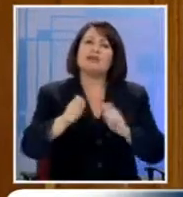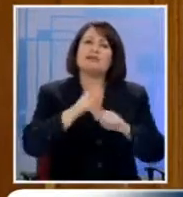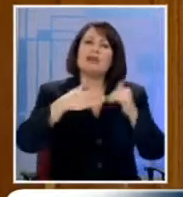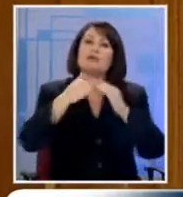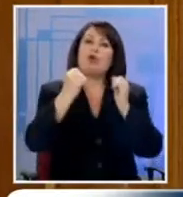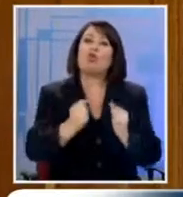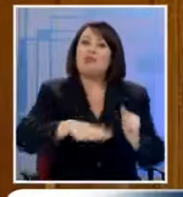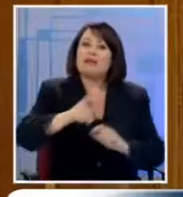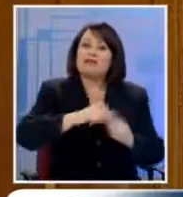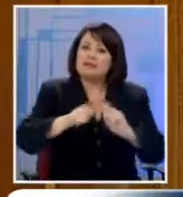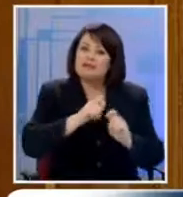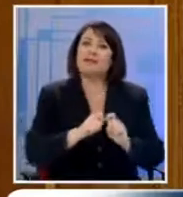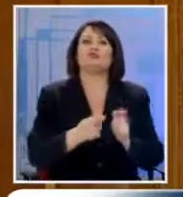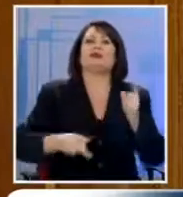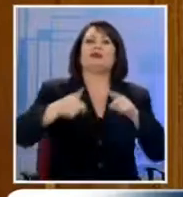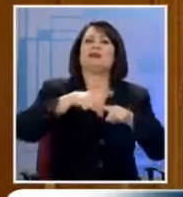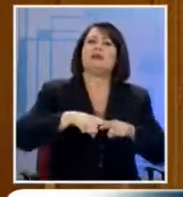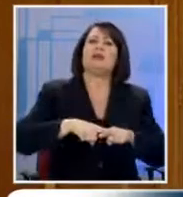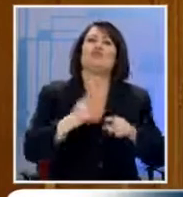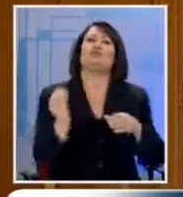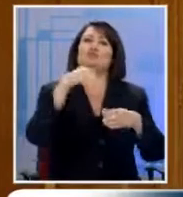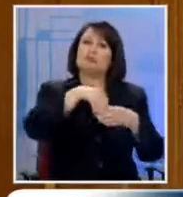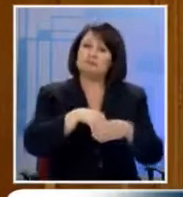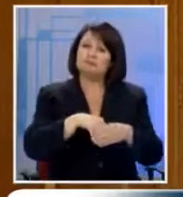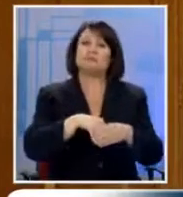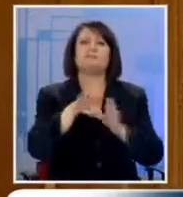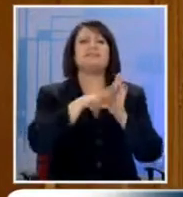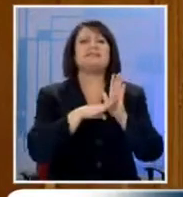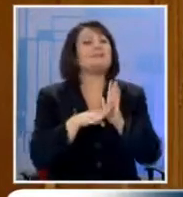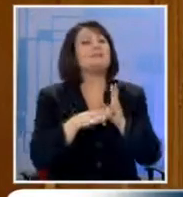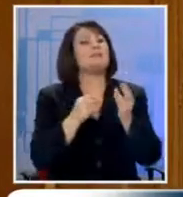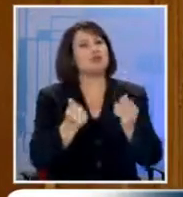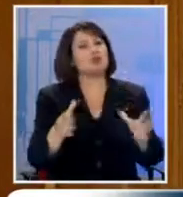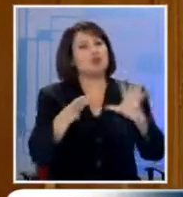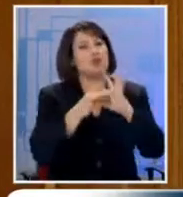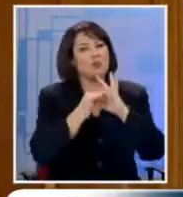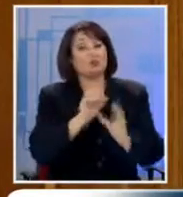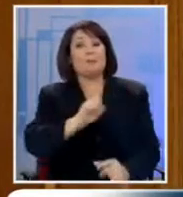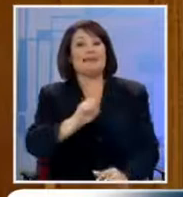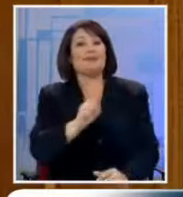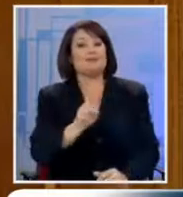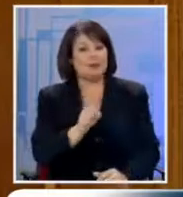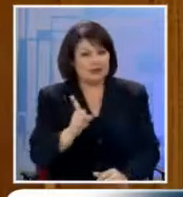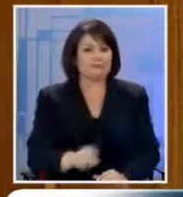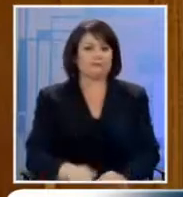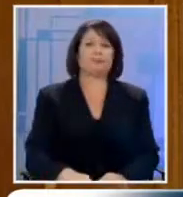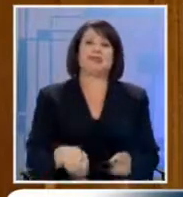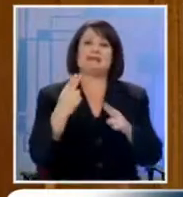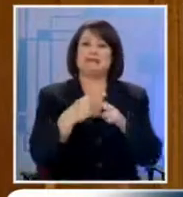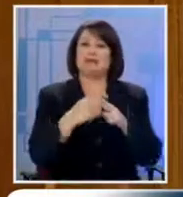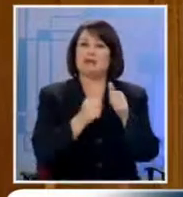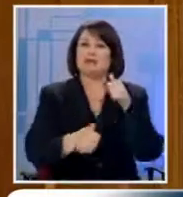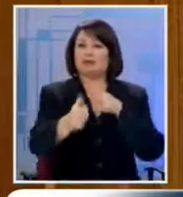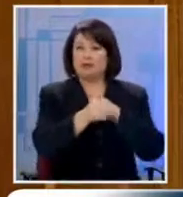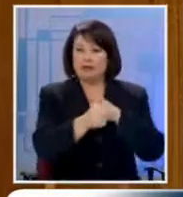η συμπληρωματικότητα και η ένταξή τους σε ένα σύστημα συνδυασμένων μεταφορών. Σημαντική προτεραιότητα